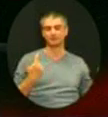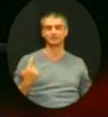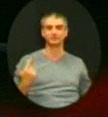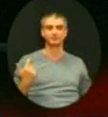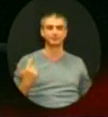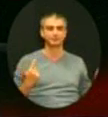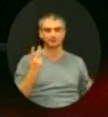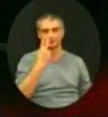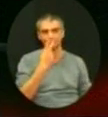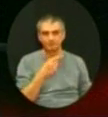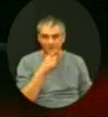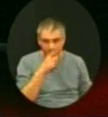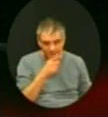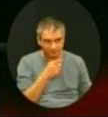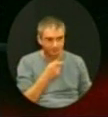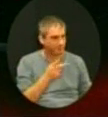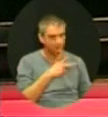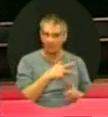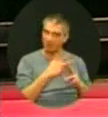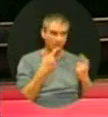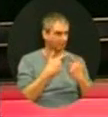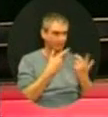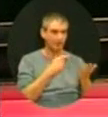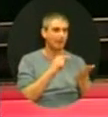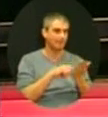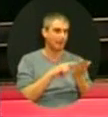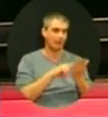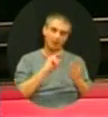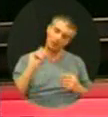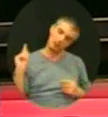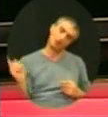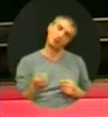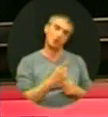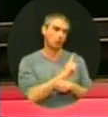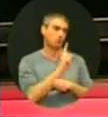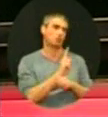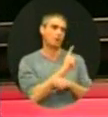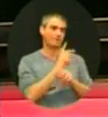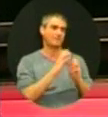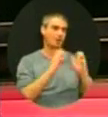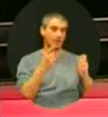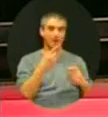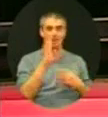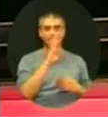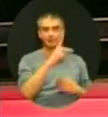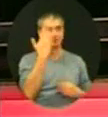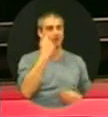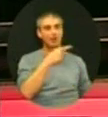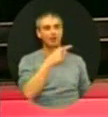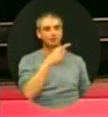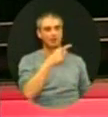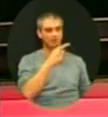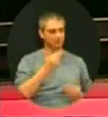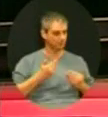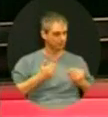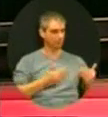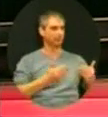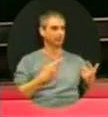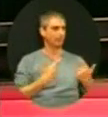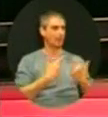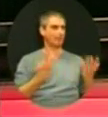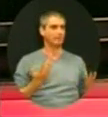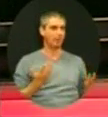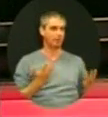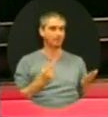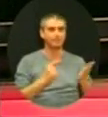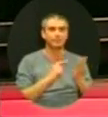איתן, בוודאי. וזה הקטע. זה לא רק צוק איתן, זה בגלל כל התקופה הממושכת, שברזילאי היה בחזית. היה חזית. עכשיו,